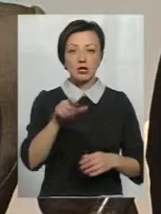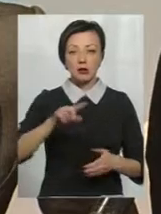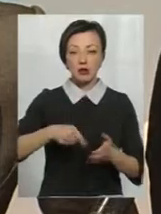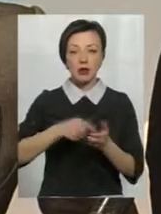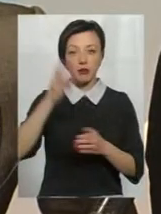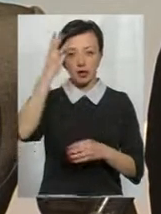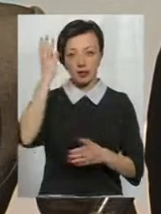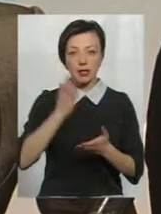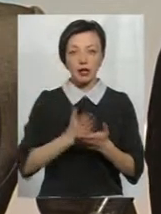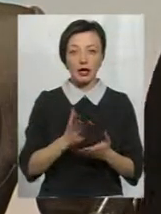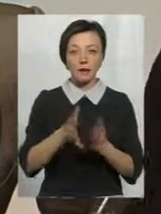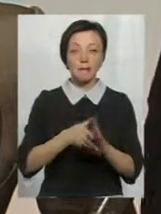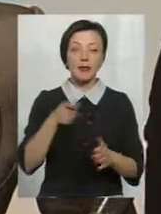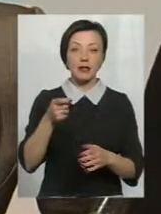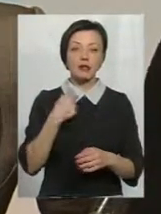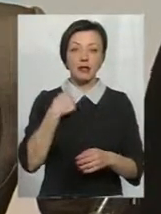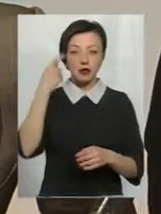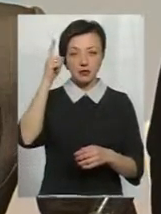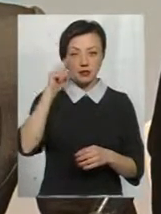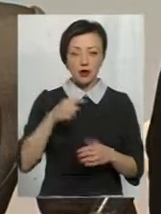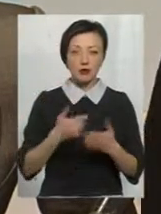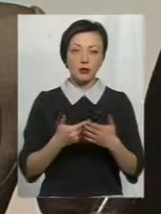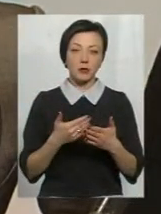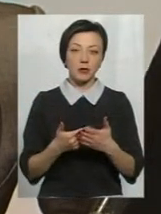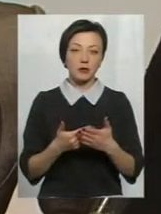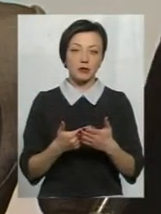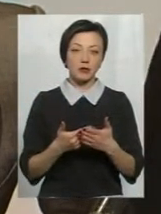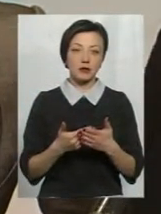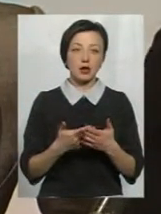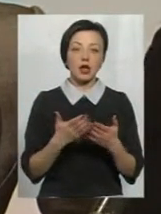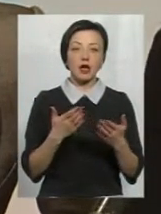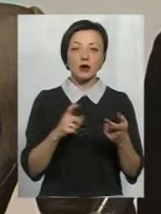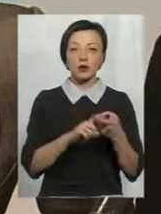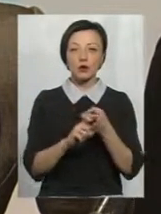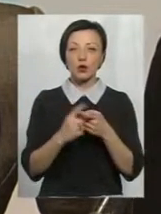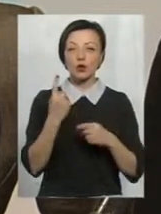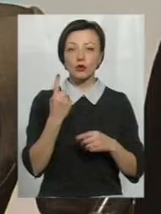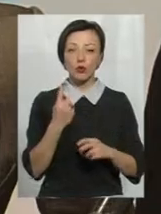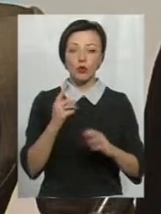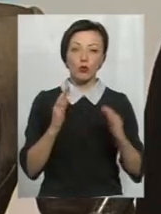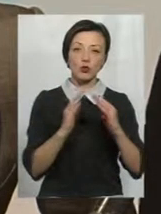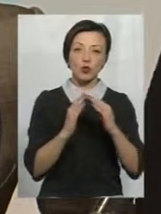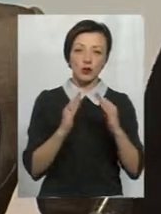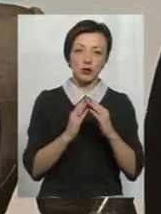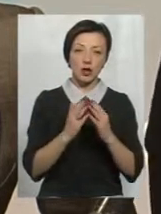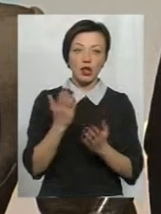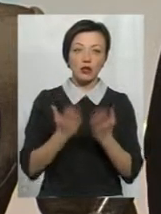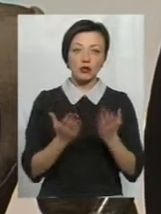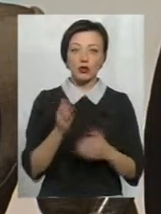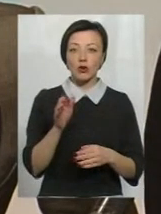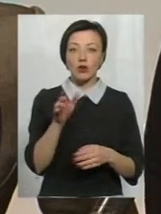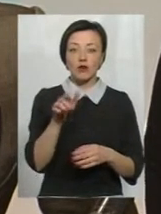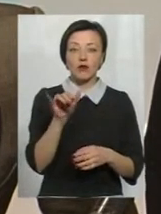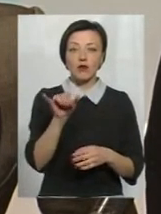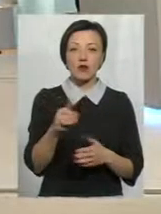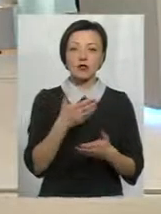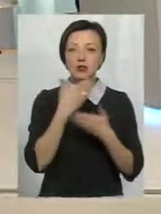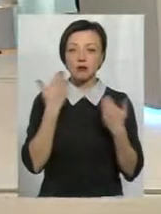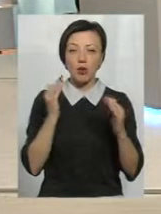що є петиції, наприклад, як наскільки я так цікавилася, там, які стосуються одного якогось будинку. Ну, якщо у вас немає в будинку